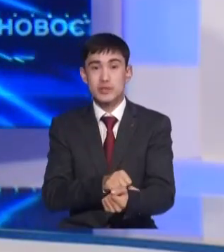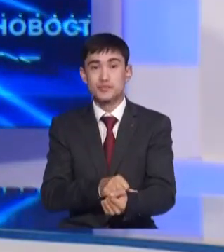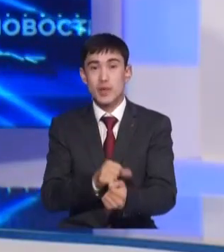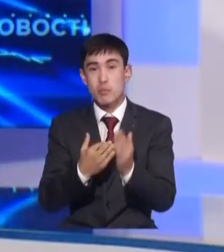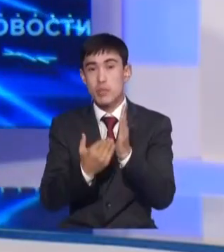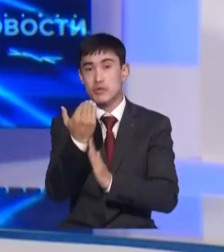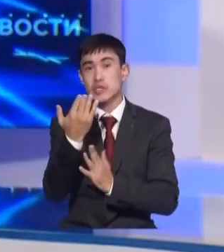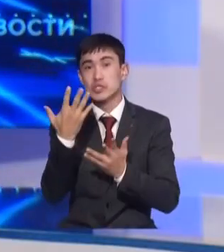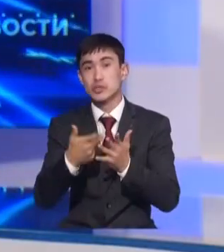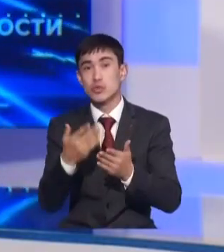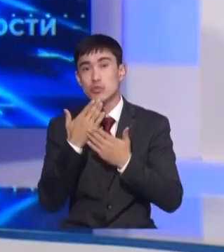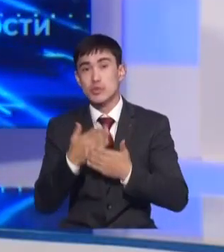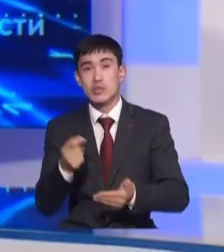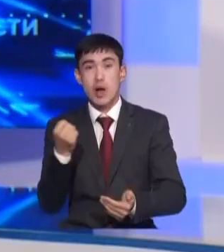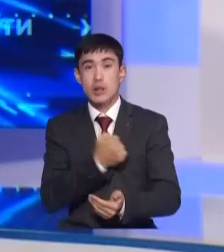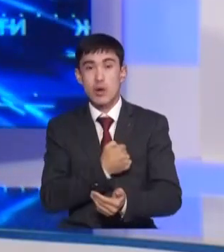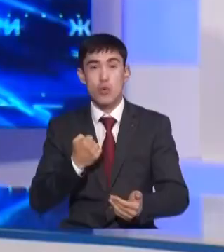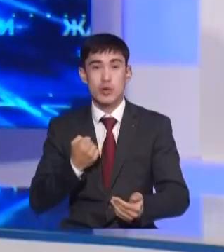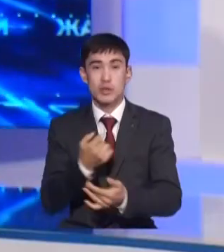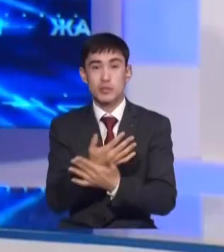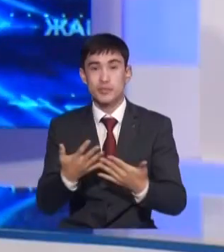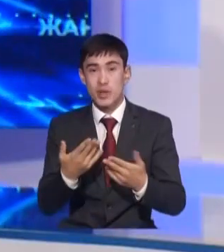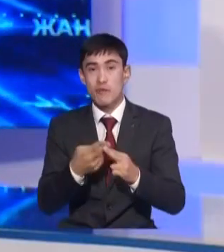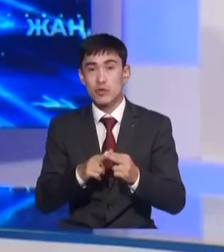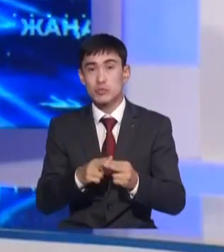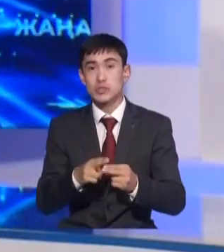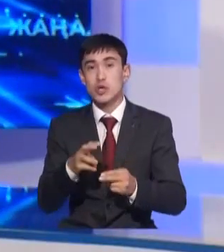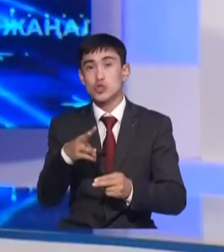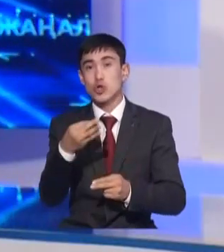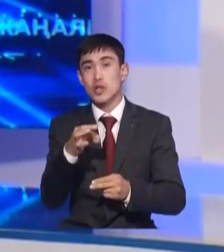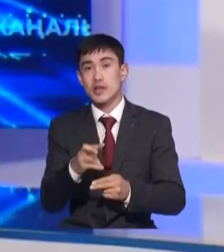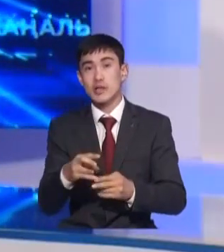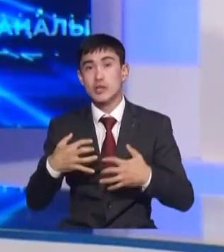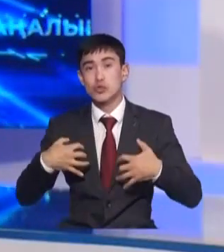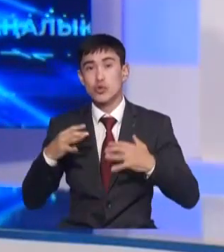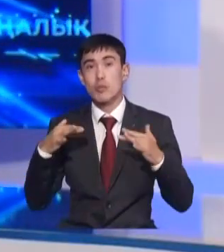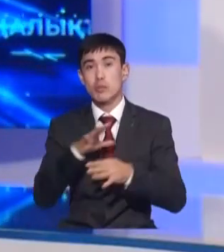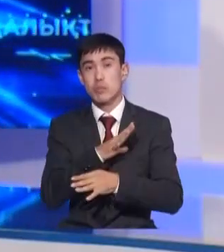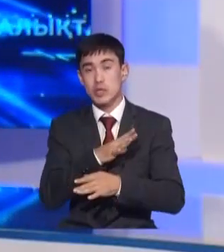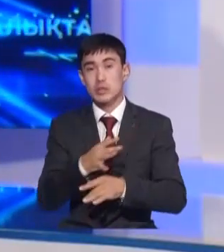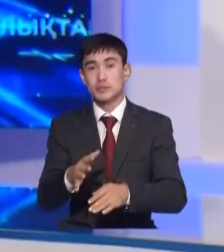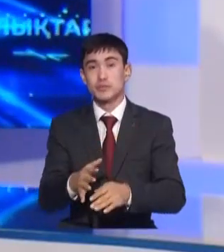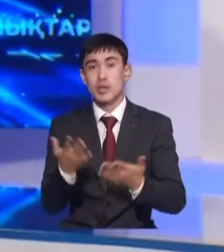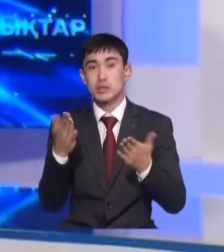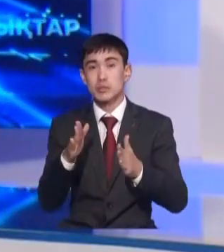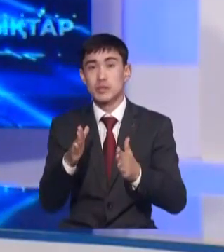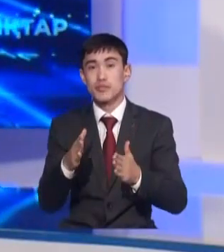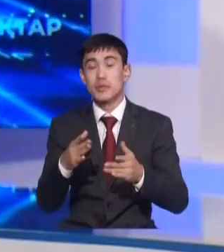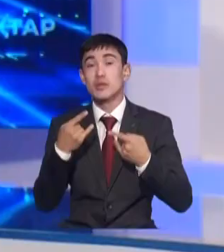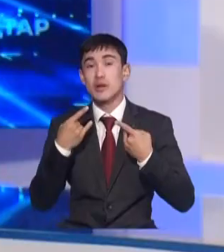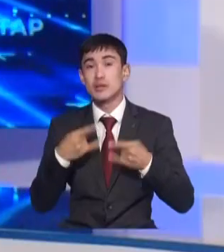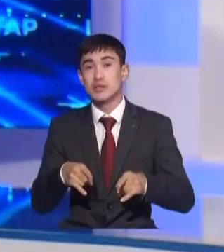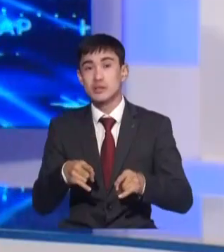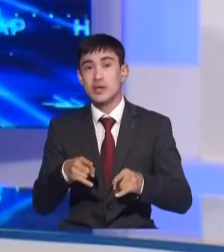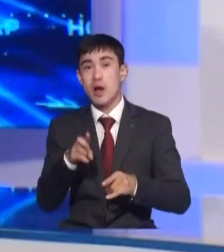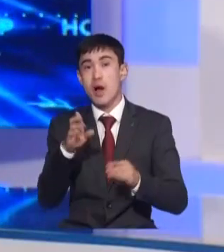стало превышать число любителей алкогольных напитков. В одном из шотландских зоопарков произошло долгожданное событие. На свет